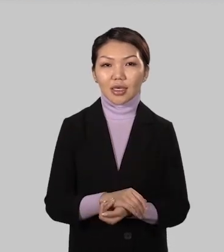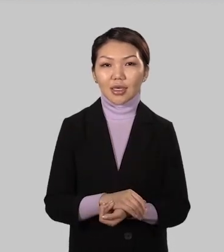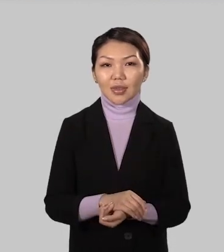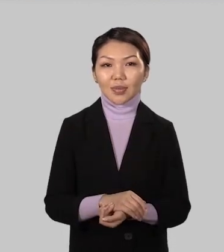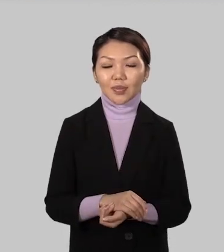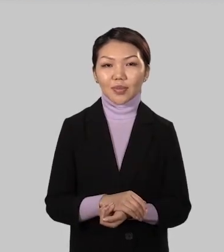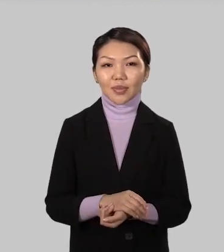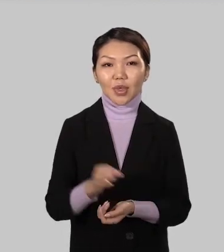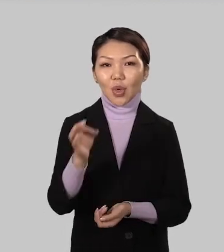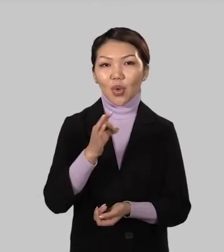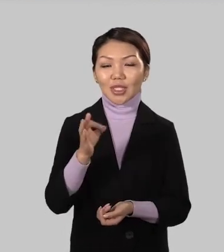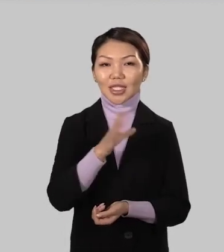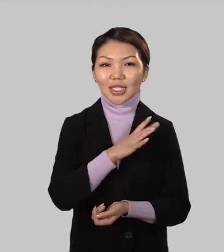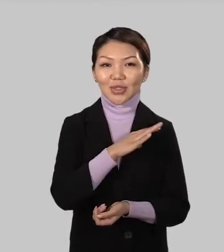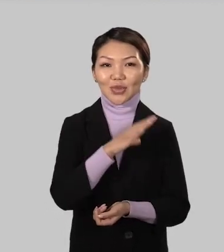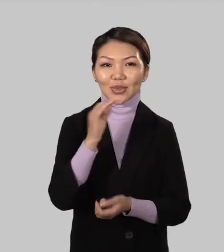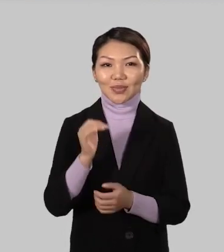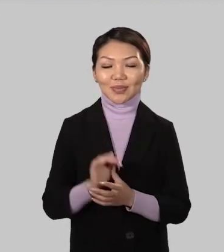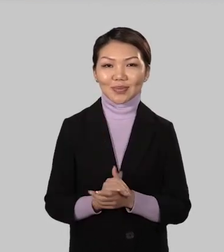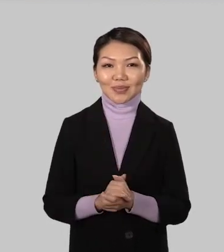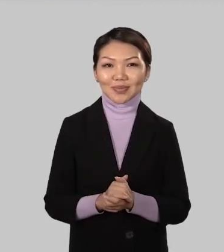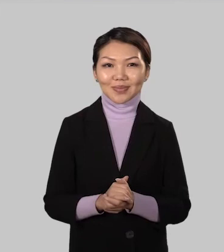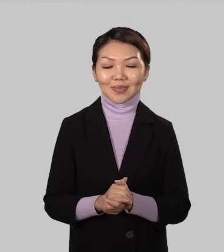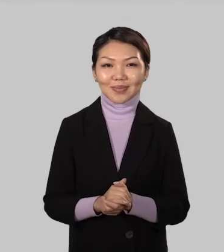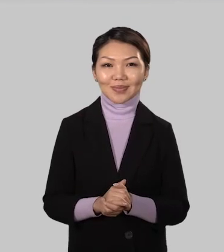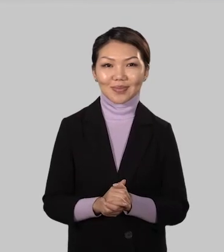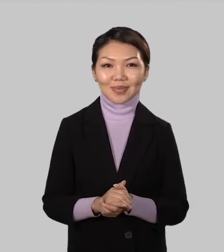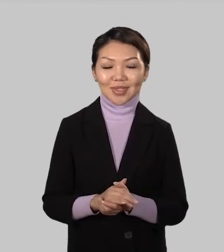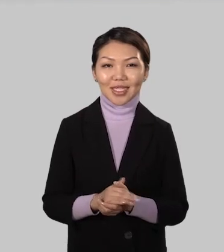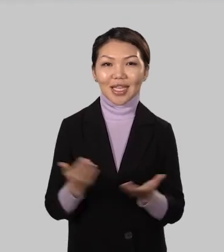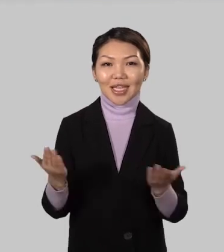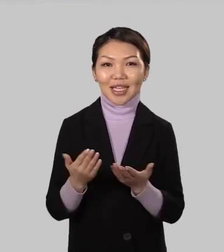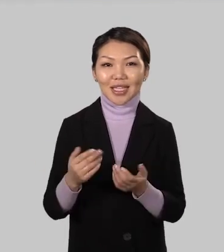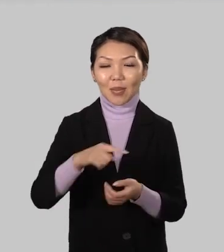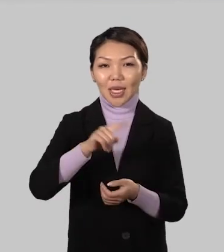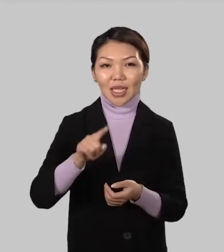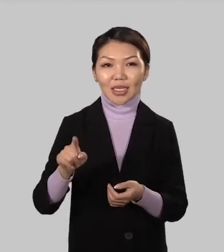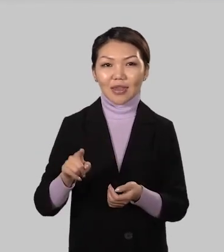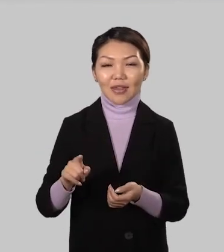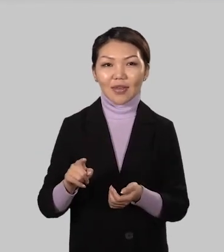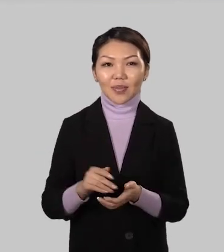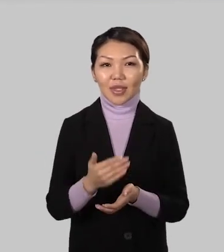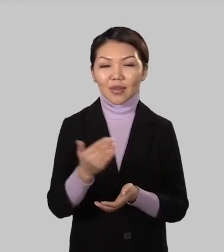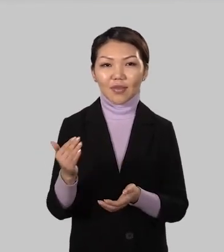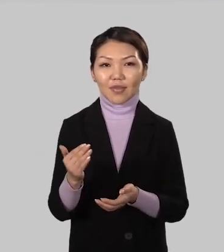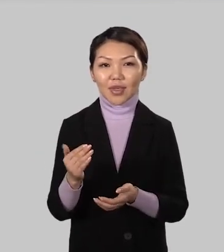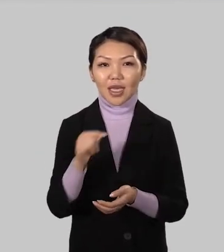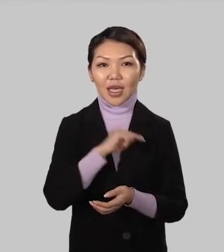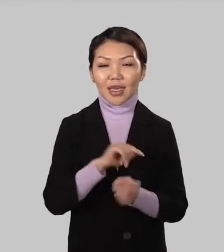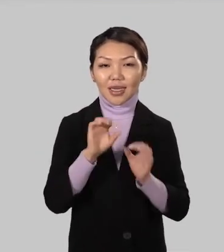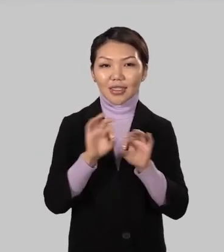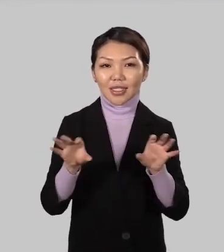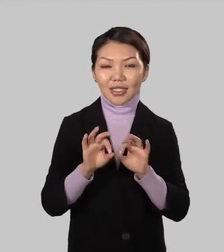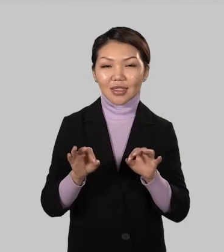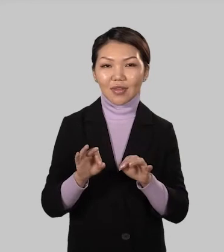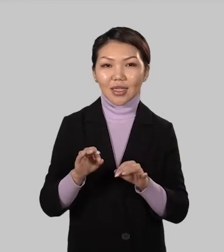кыргызстана озера иссык-куль а какими прилагательными вы бы охарактеризовали